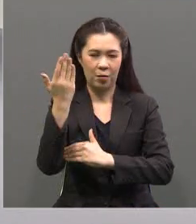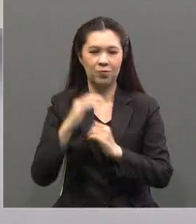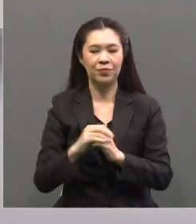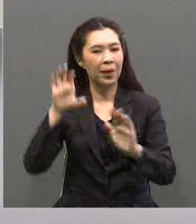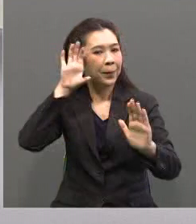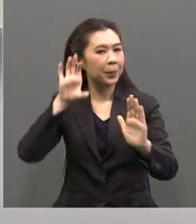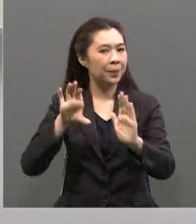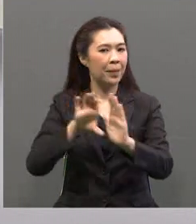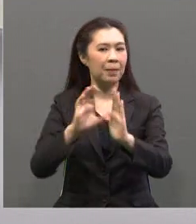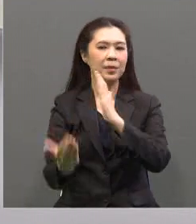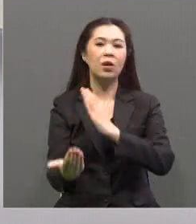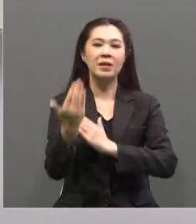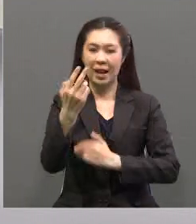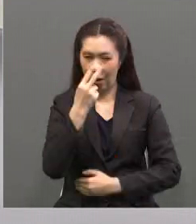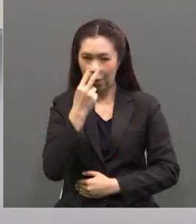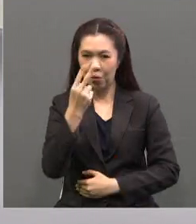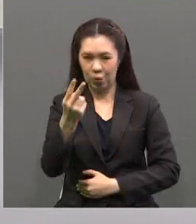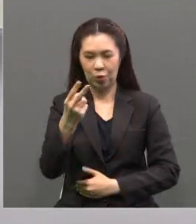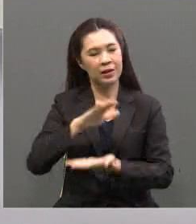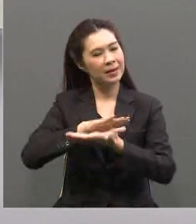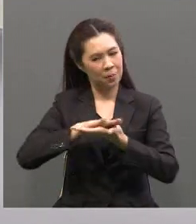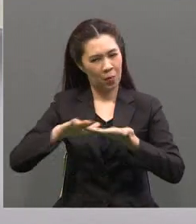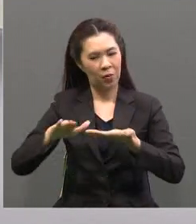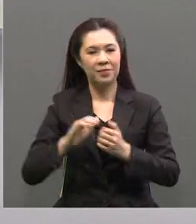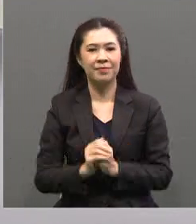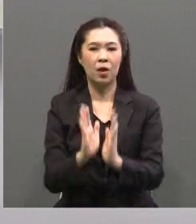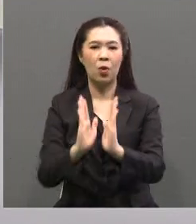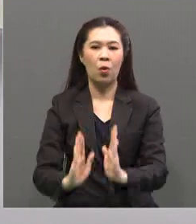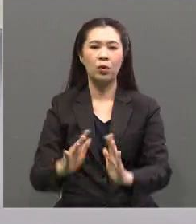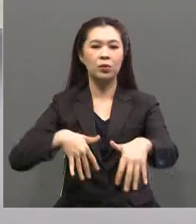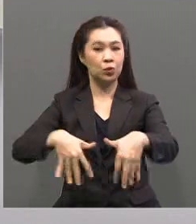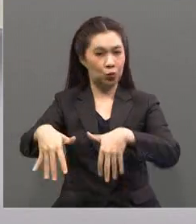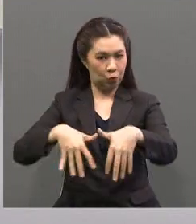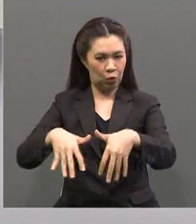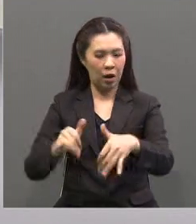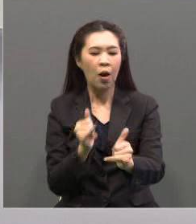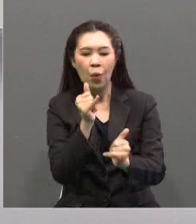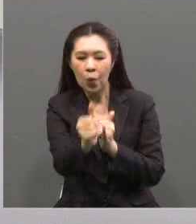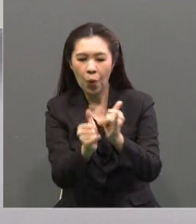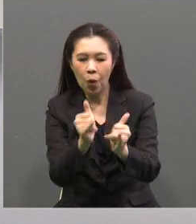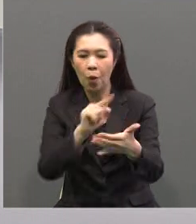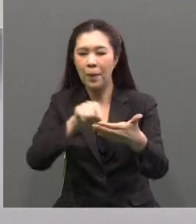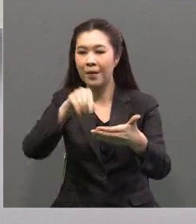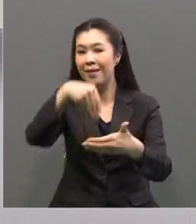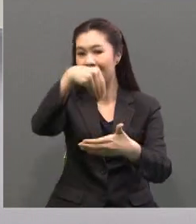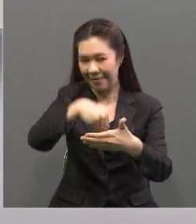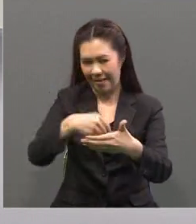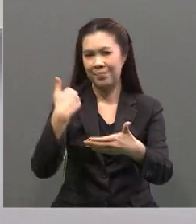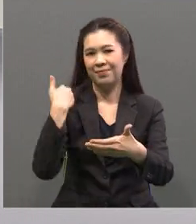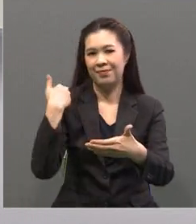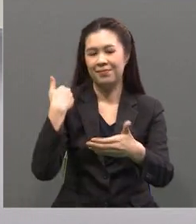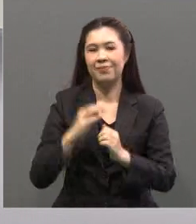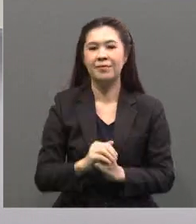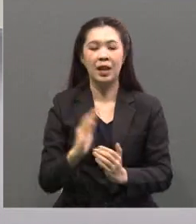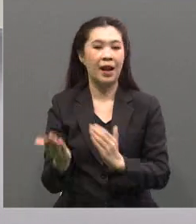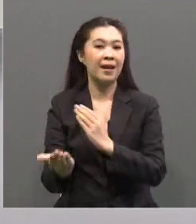บรรยากาศตั้งแต่ช่วงเช้าคุณผู้ชมเป็นไปด้วยความเรียบร้อยเลยนะครับมีพี่น้องประชาชนทยอยเดินทางออกมาใช้สิทธิอย่างต่อเนื่องนะครับในช่วง